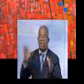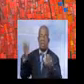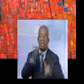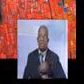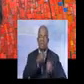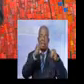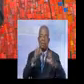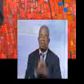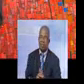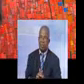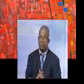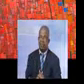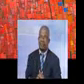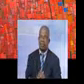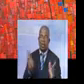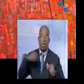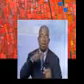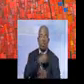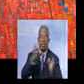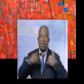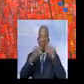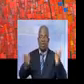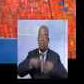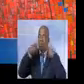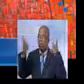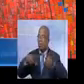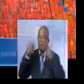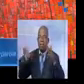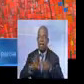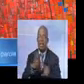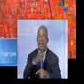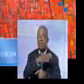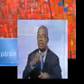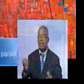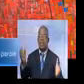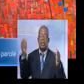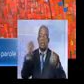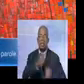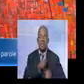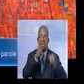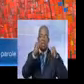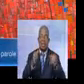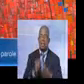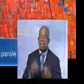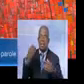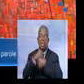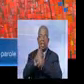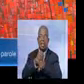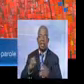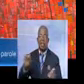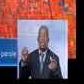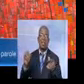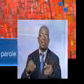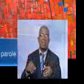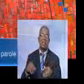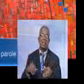compte du Conseil national de sécurité, qui est un organe nouveau, la création, la composition d'un comité de coordination de